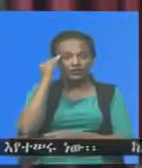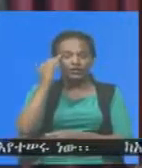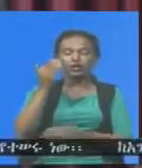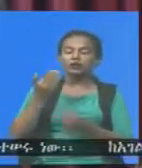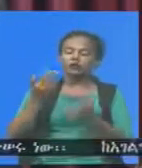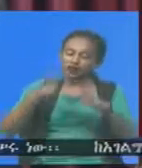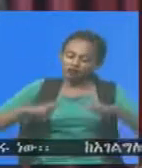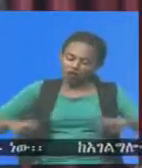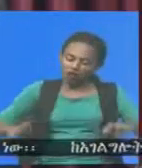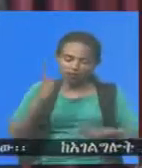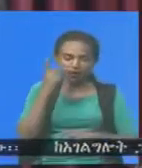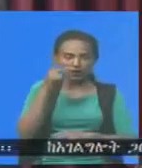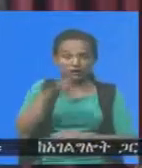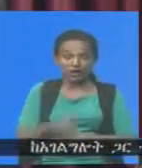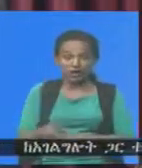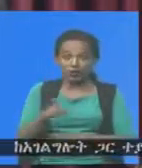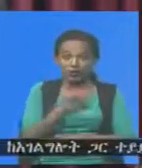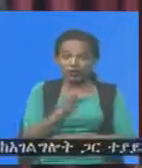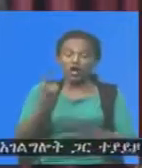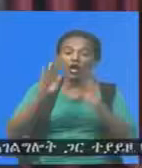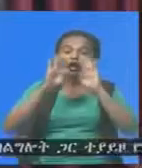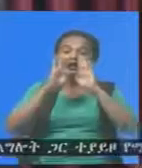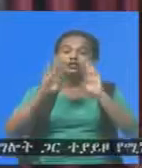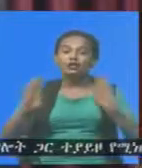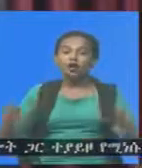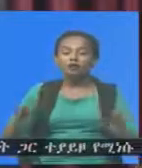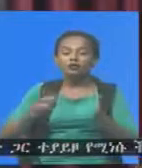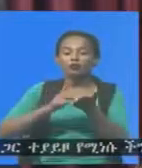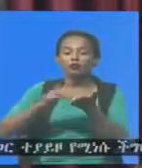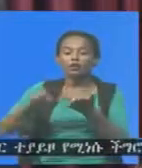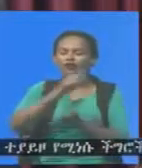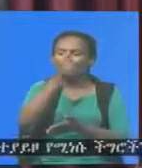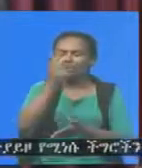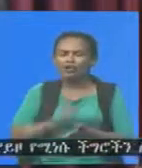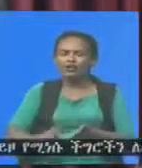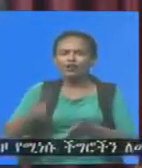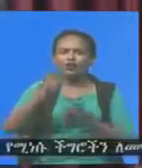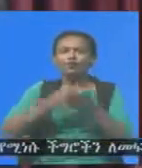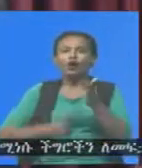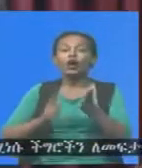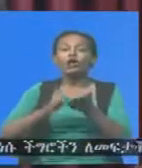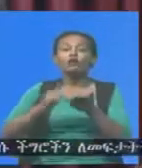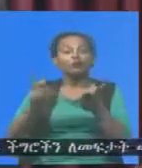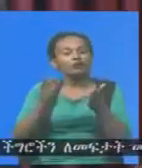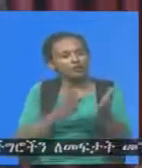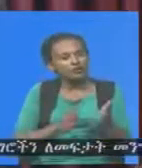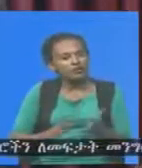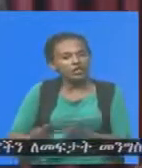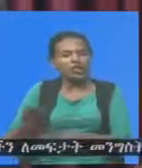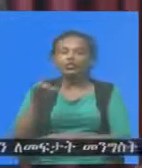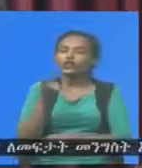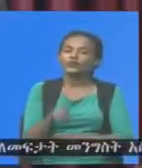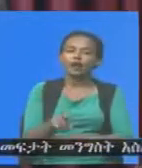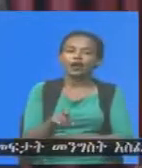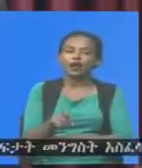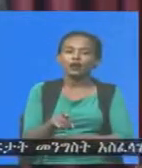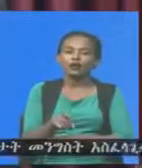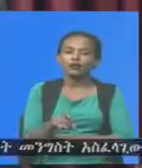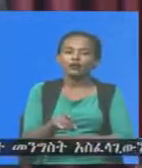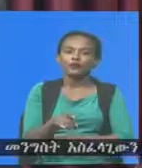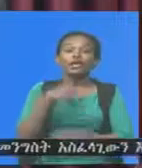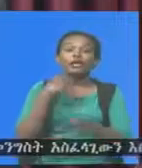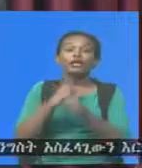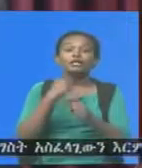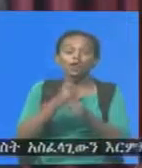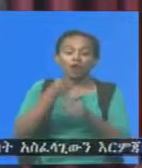አስፈላጊ መሆኑንና ለሰላም የሚከፈል ማንኛውንም ዋጋ ለመክፈል መዘጋጀት ያስፈልጋል። ለሰላም